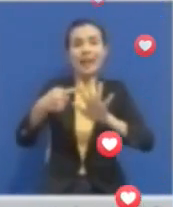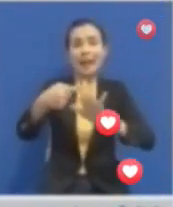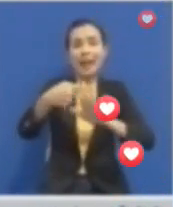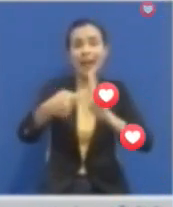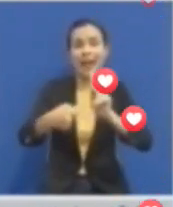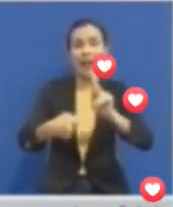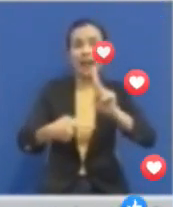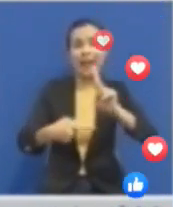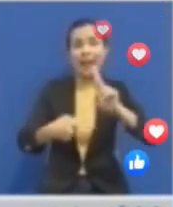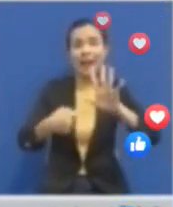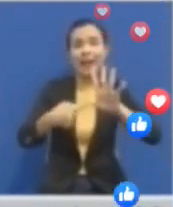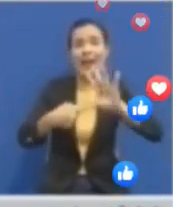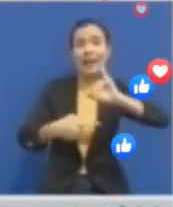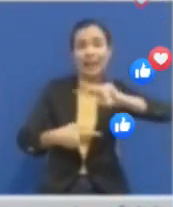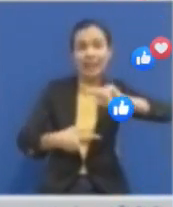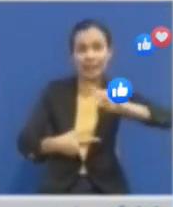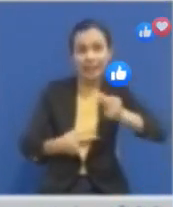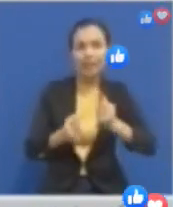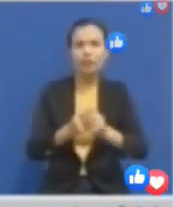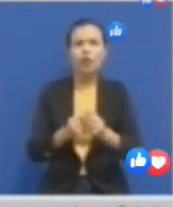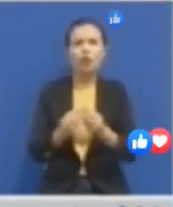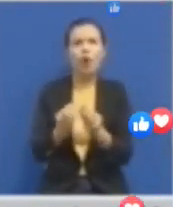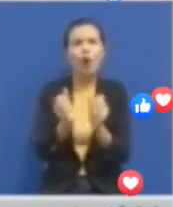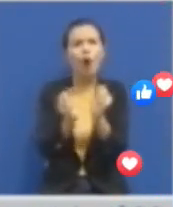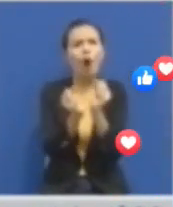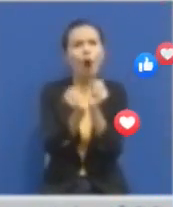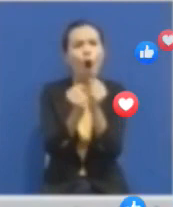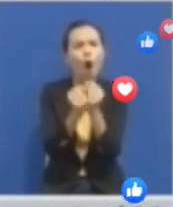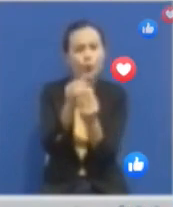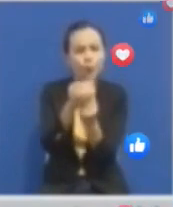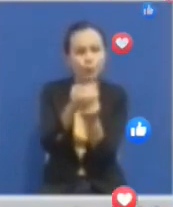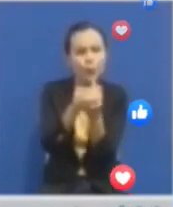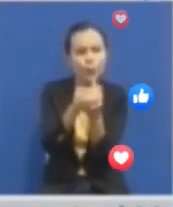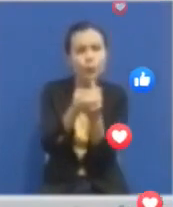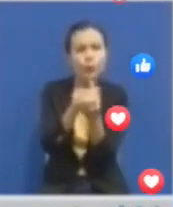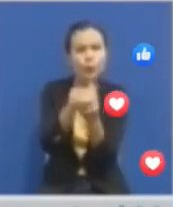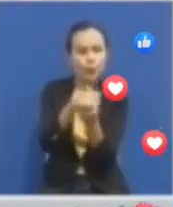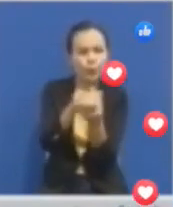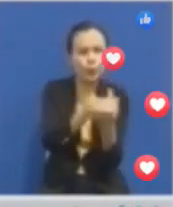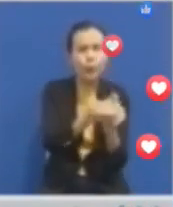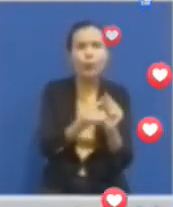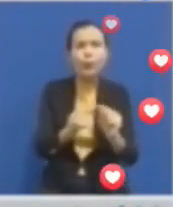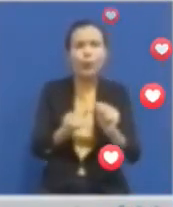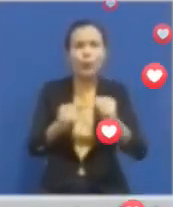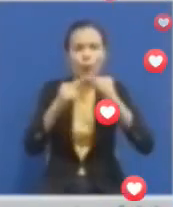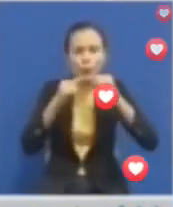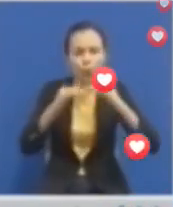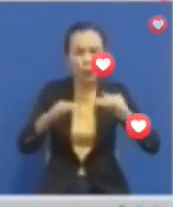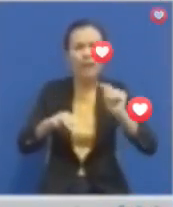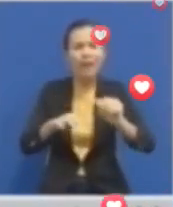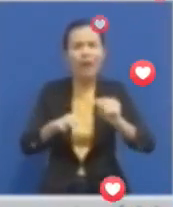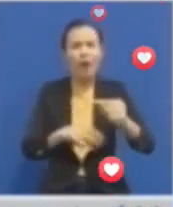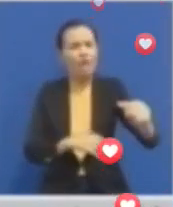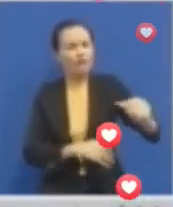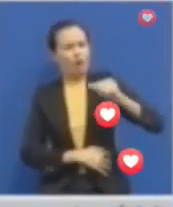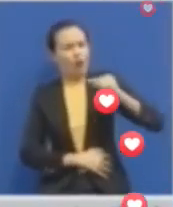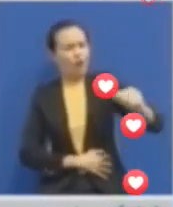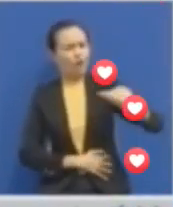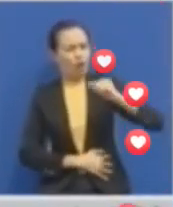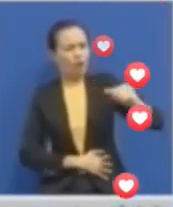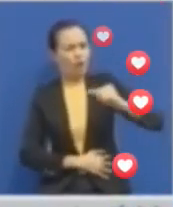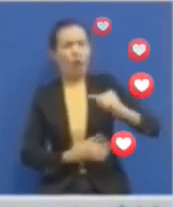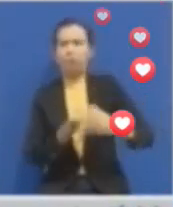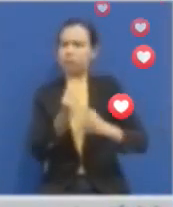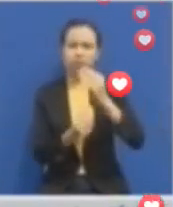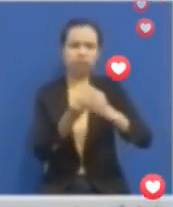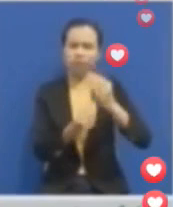วของจังหวัดสมุทรสงครามได้ร้องเรียนดิฉันมาเนี่ยร่วม3ปีแล้วนะคะร้องเรียนทุกอาทิตย์เลยค่ะแล้วก็ร้อง